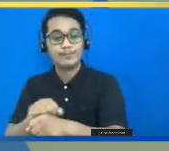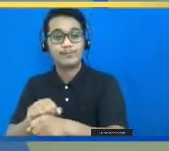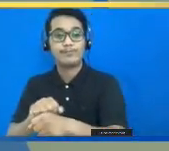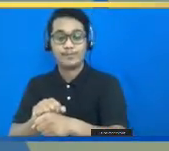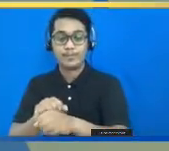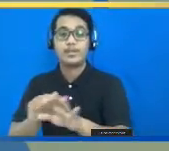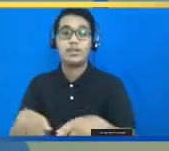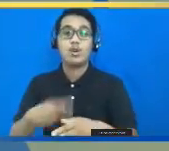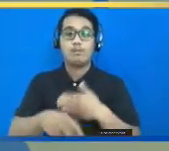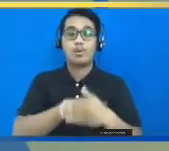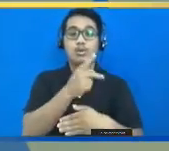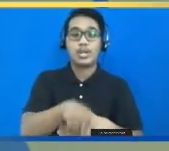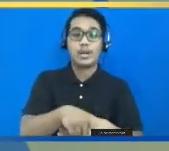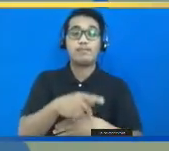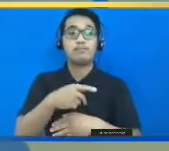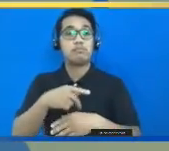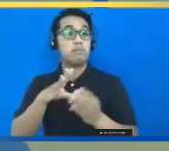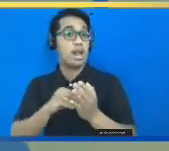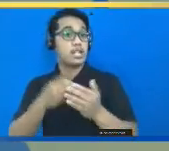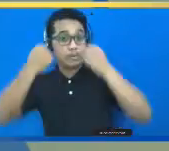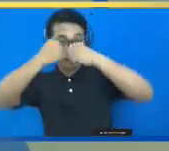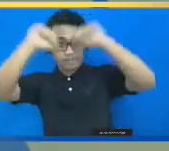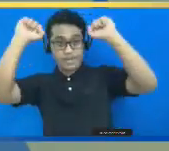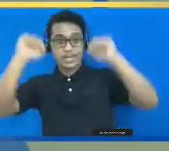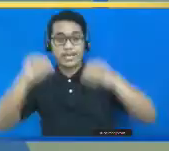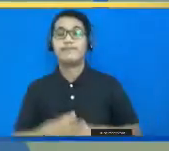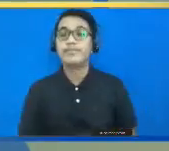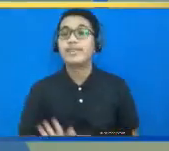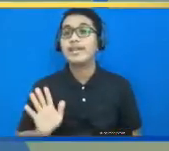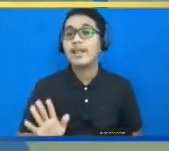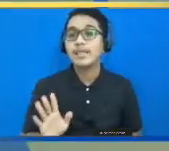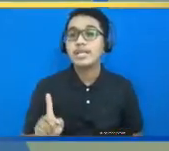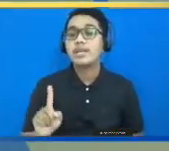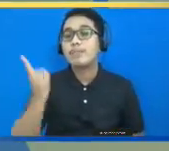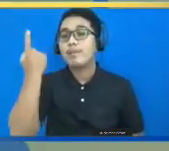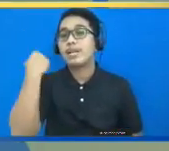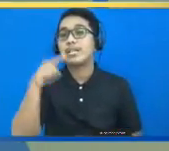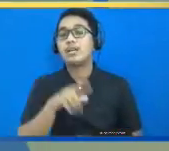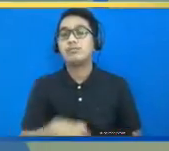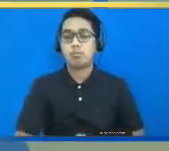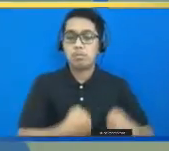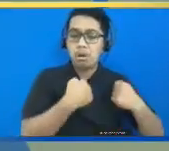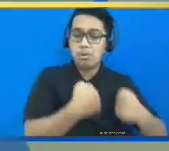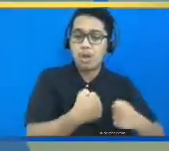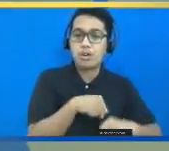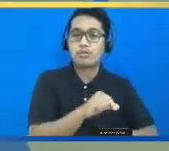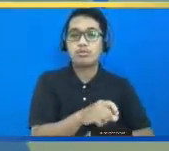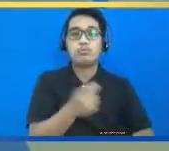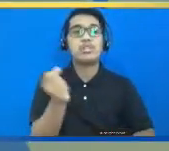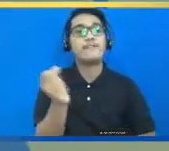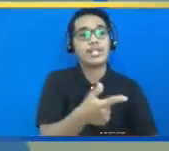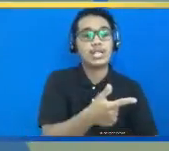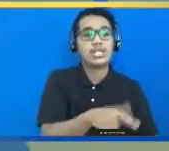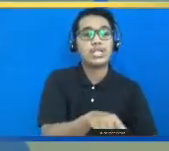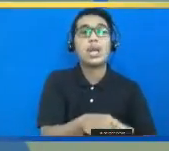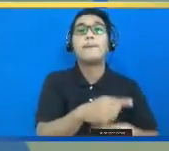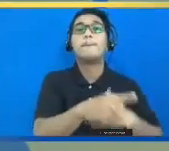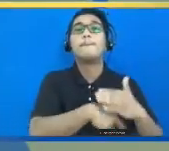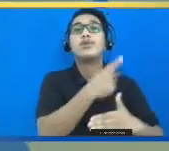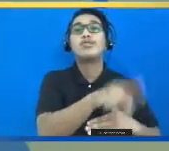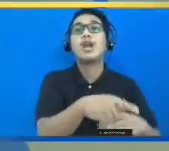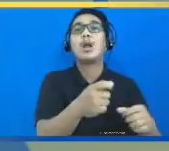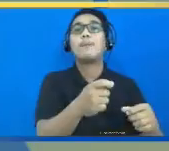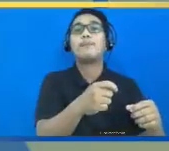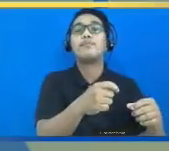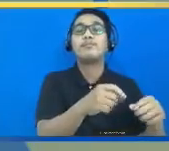program Merdeka belajar pemerintah juga tetap akan melakukan penguatan investasi di bidang pendidikan perluasan